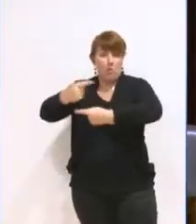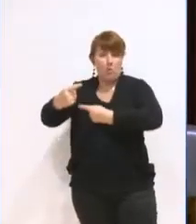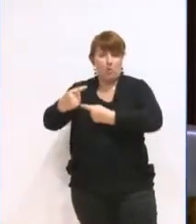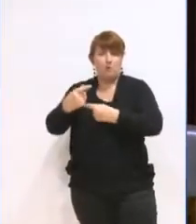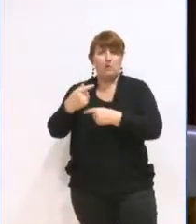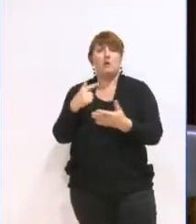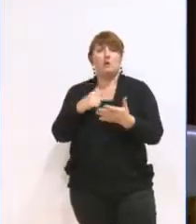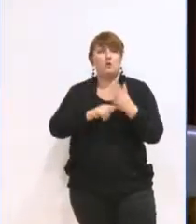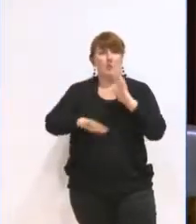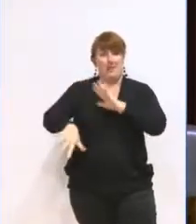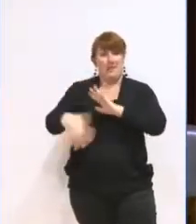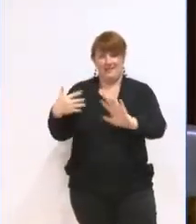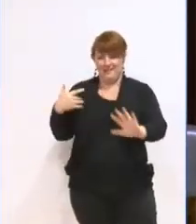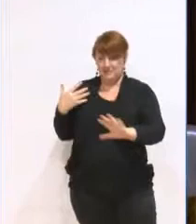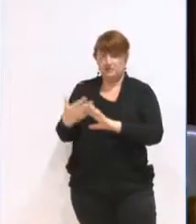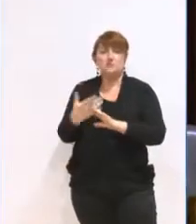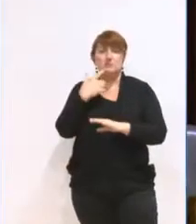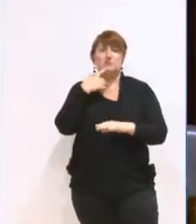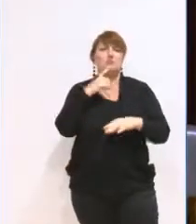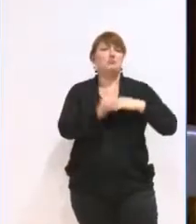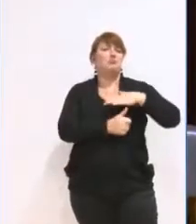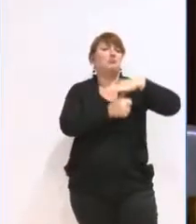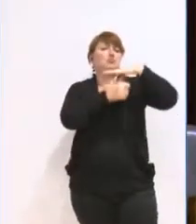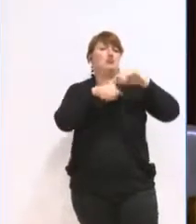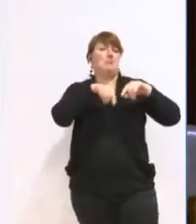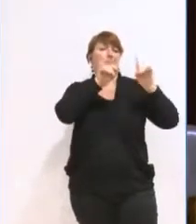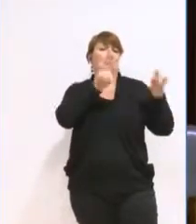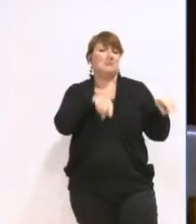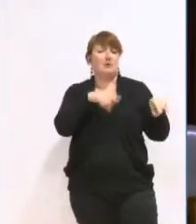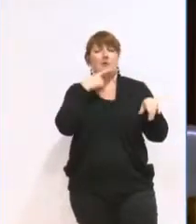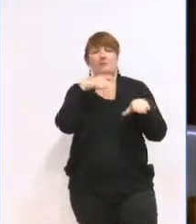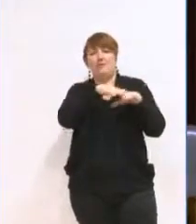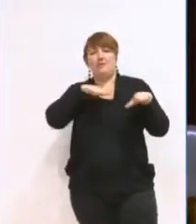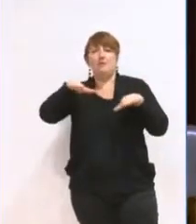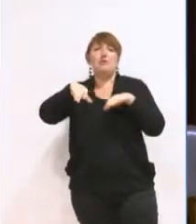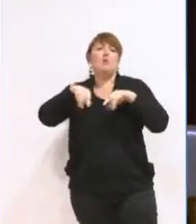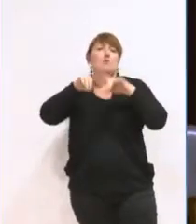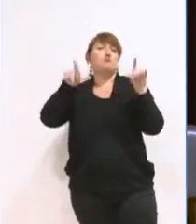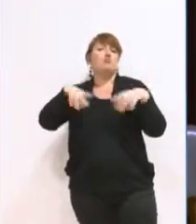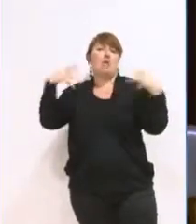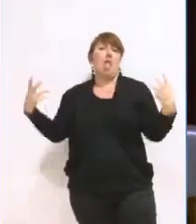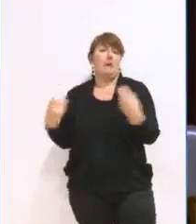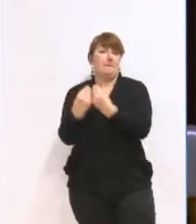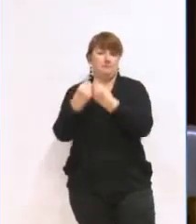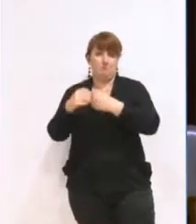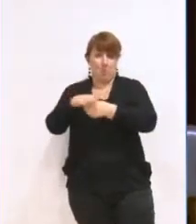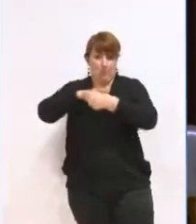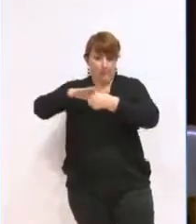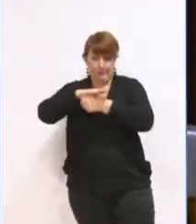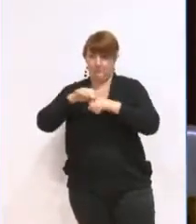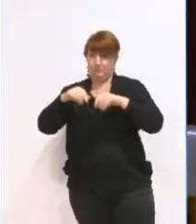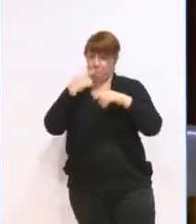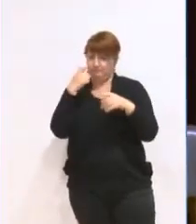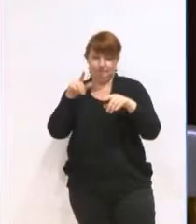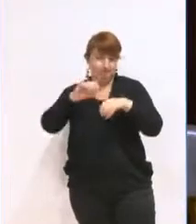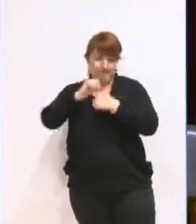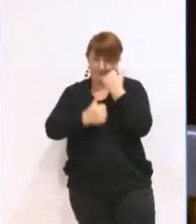seul budget principal, mais quand on prend le budget consolidé, les tendances sont les mêmes, et est passé